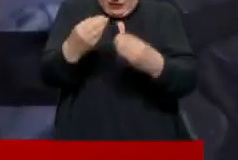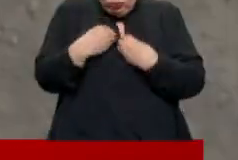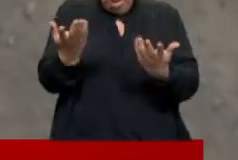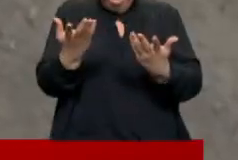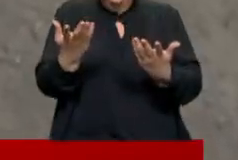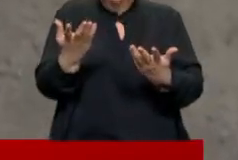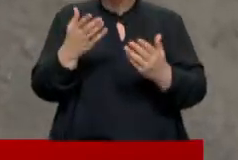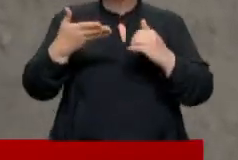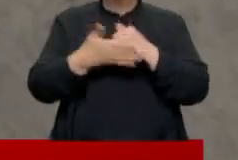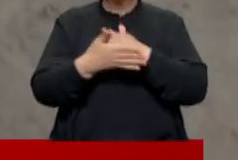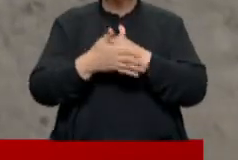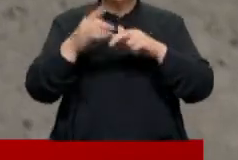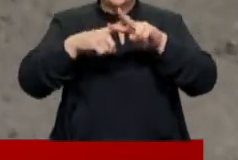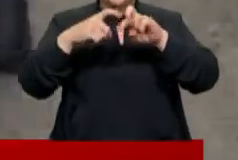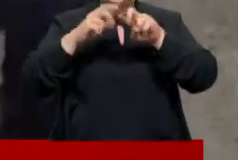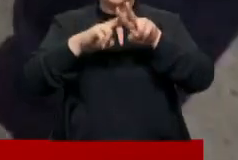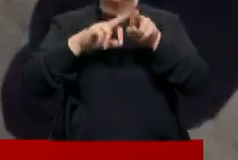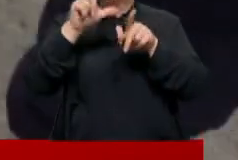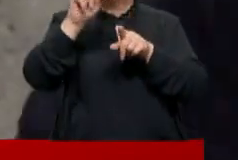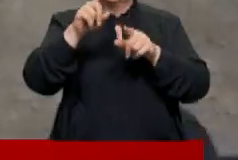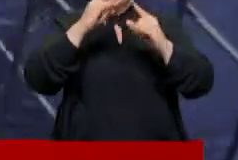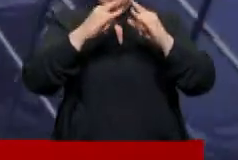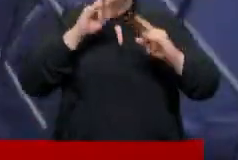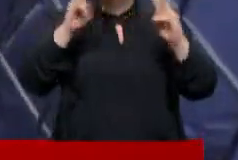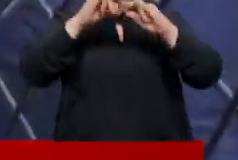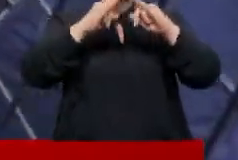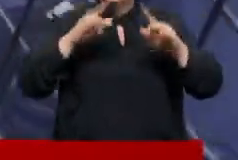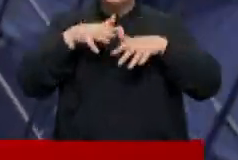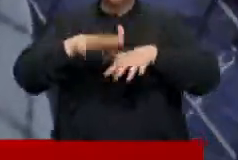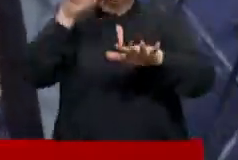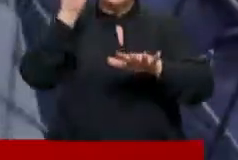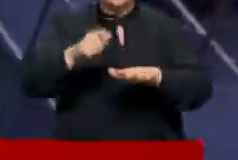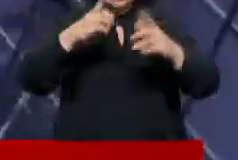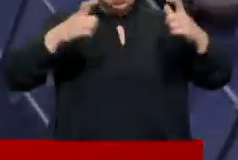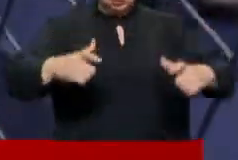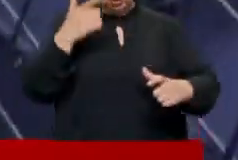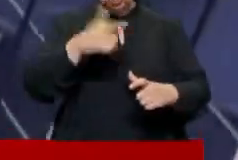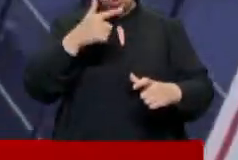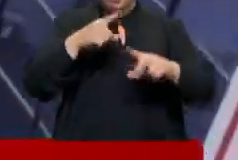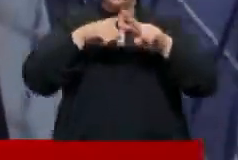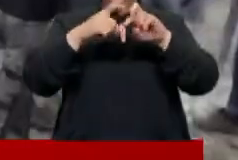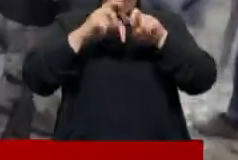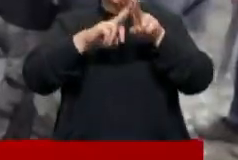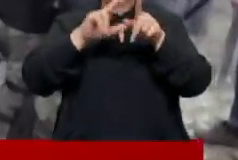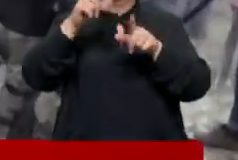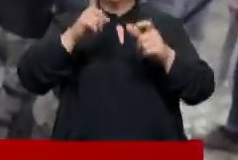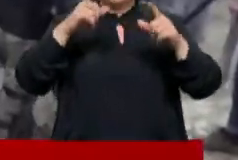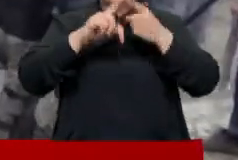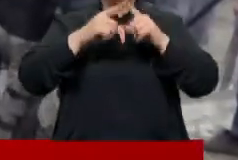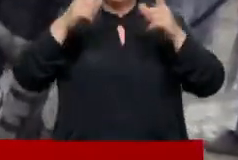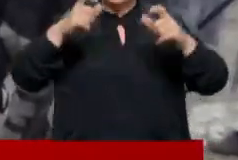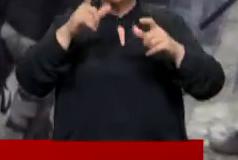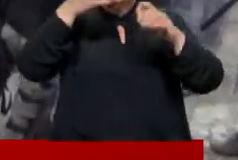germiyorsunuz. Trabzon'un Araklı ilçesinde yapımı süren hidroelektrik santralini protesto eden yöre halkı ve Araklı platformu üyeleri tünel